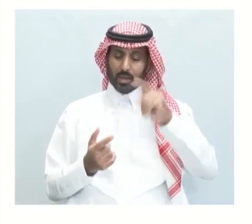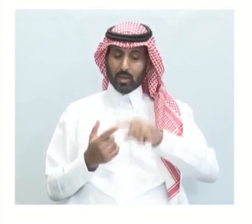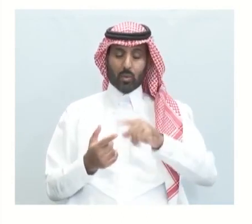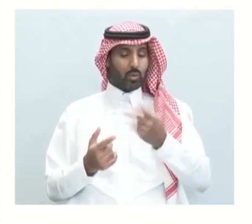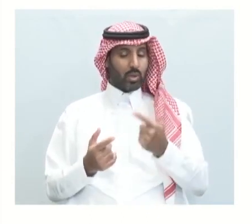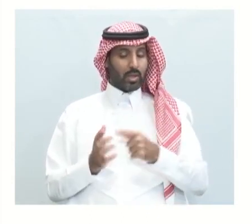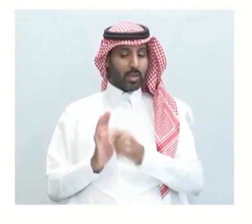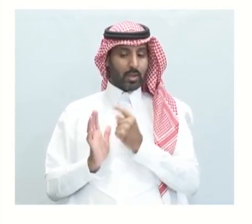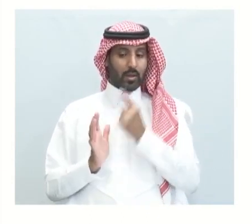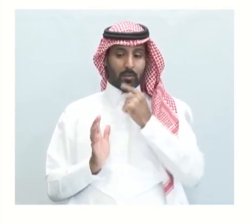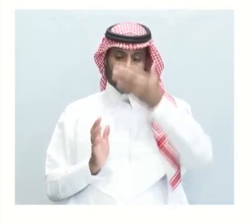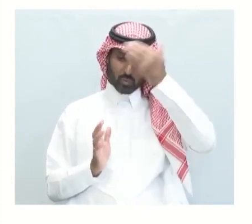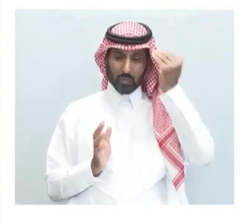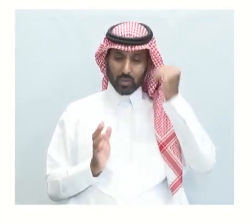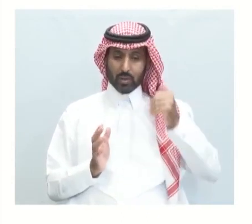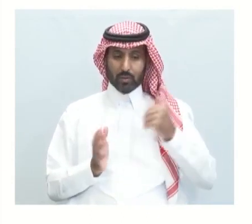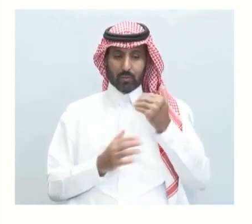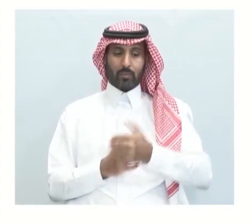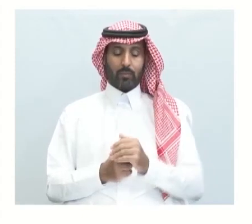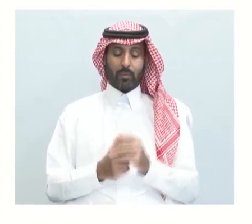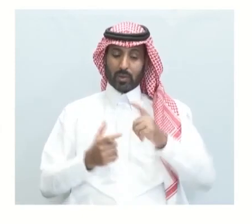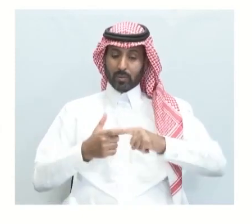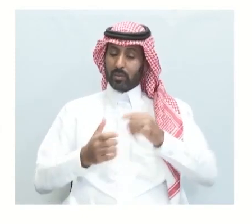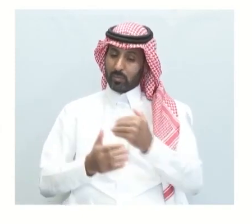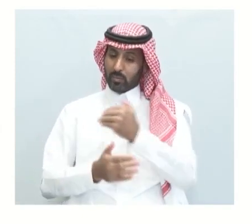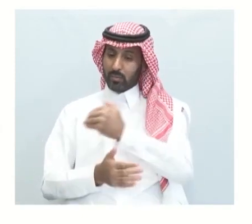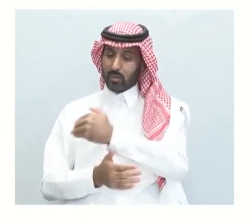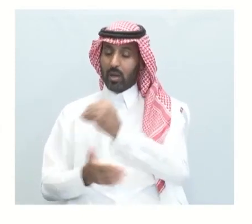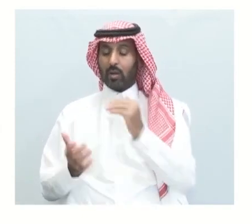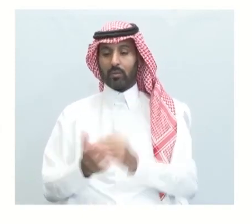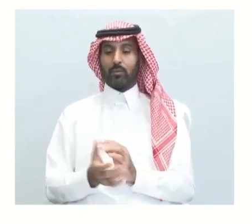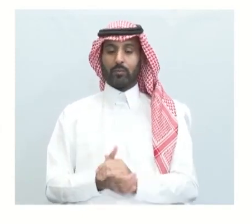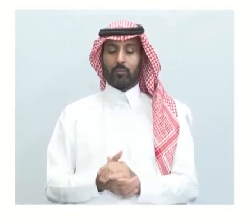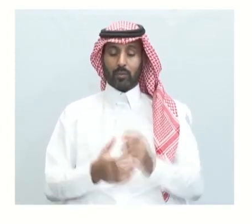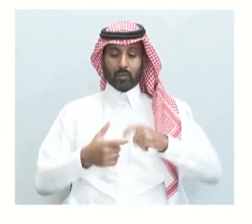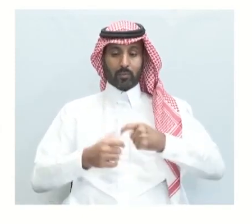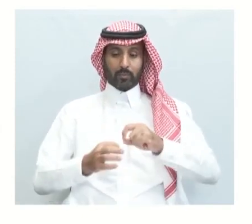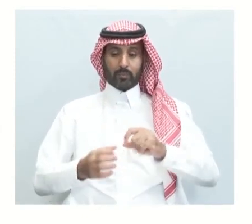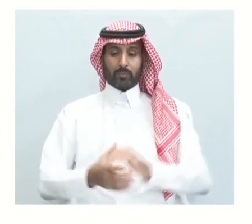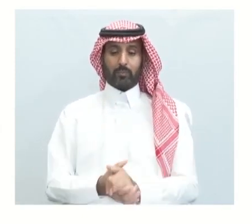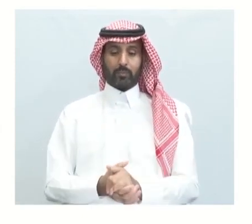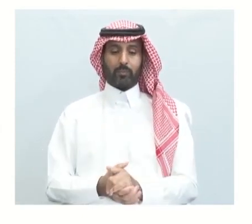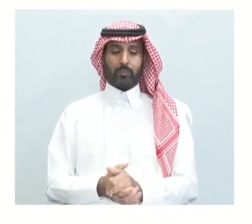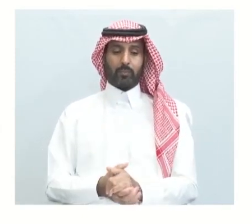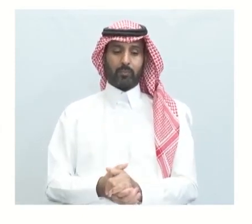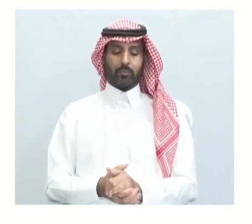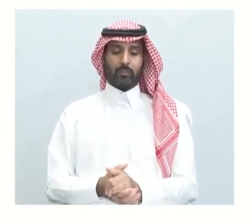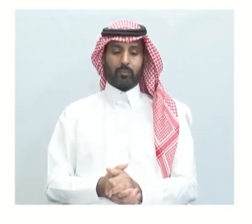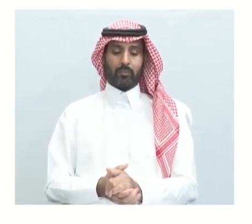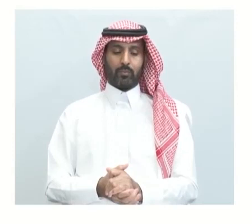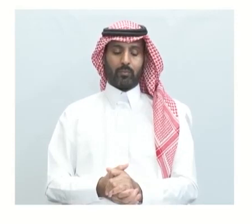عنوان الراس هو المخزن في الذاكره بعدها خلاص متصله مع بعضها البعض العقد متصله مع بعضها الباب